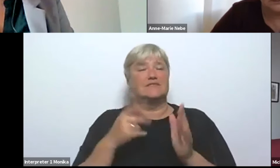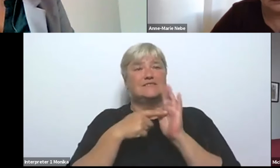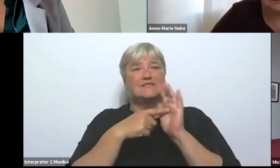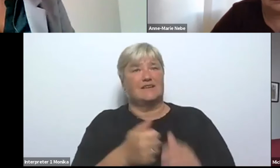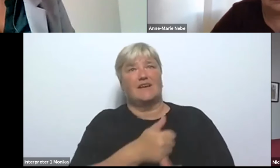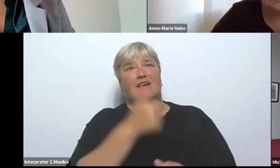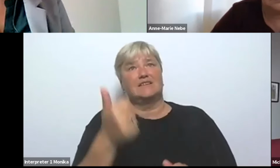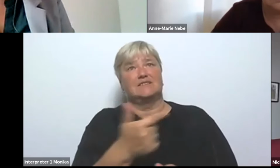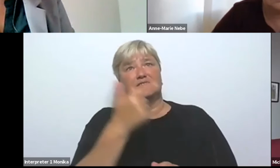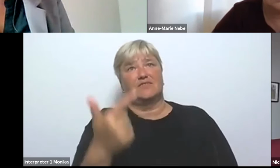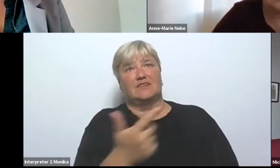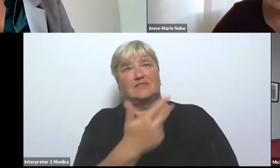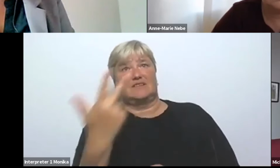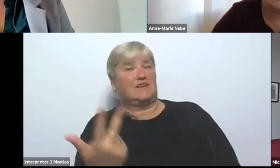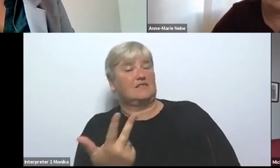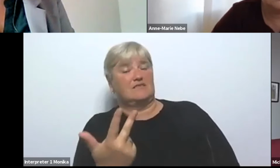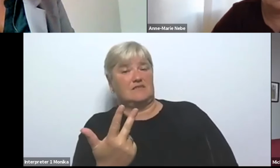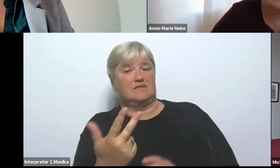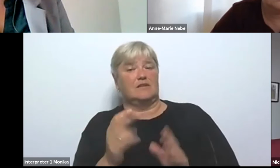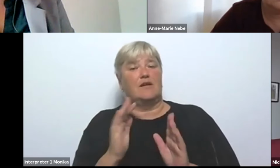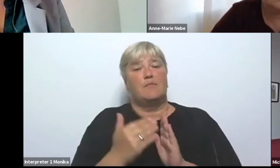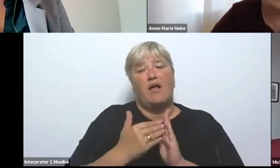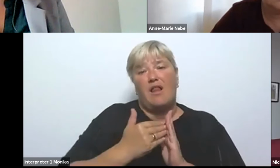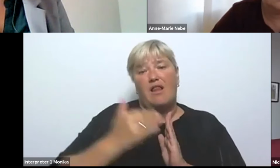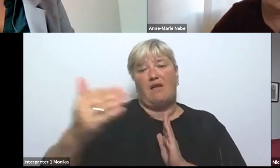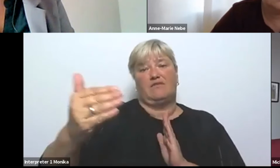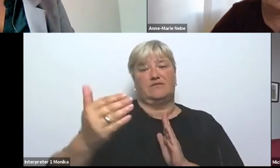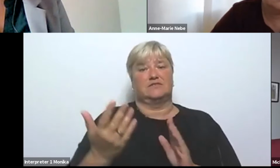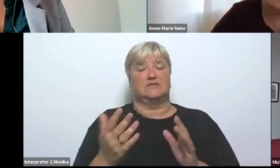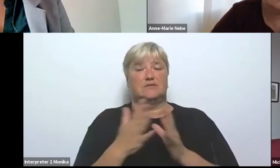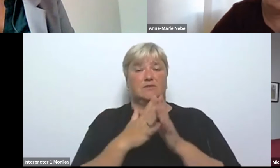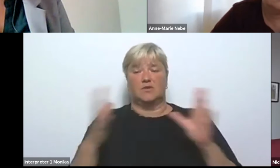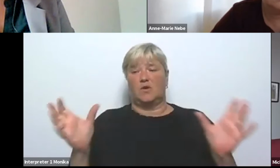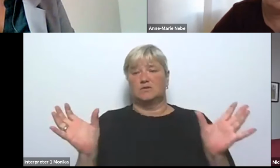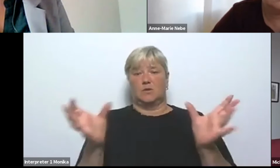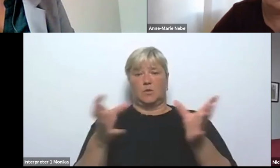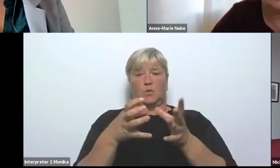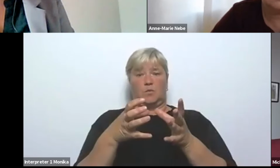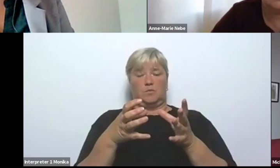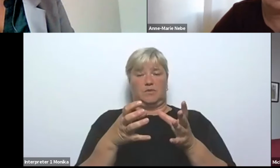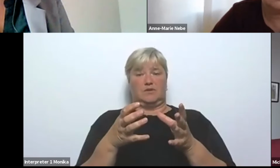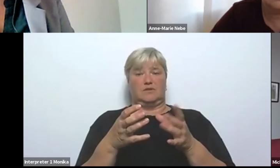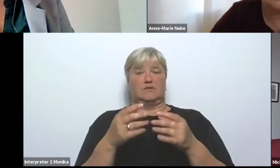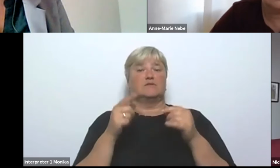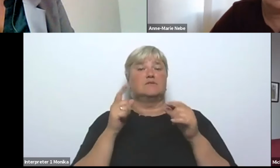Jahren vielleicht, aber das wird längerfristig eine Riesengruppe werden, die sonst einfach, glaube ich, wirklich